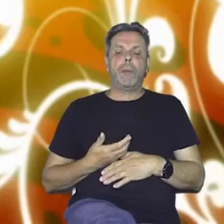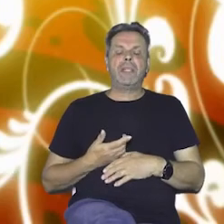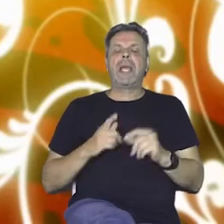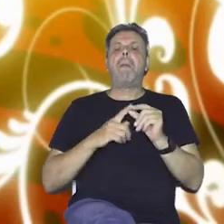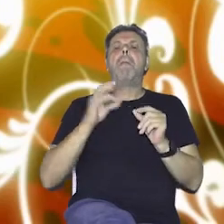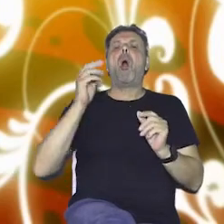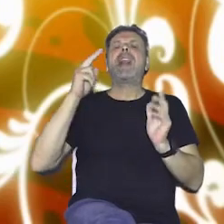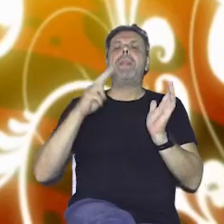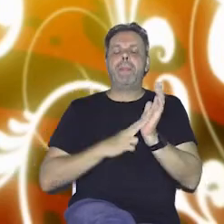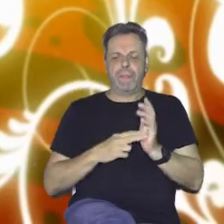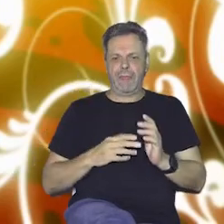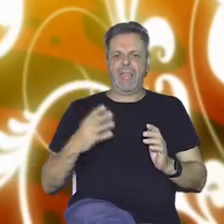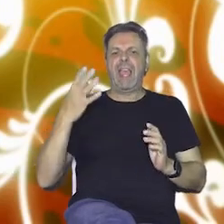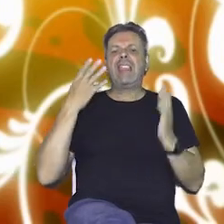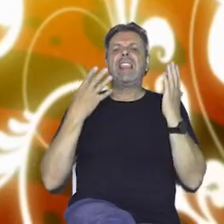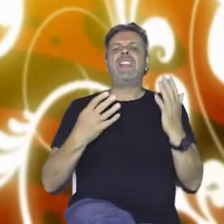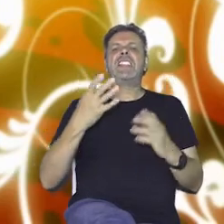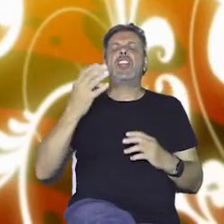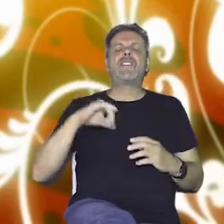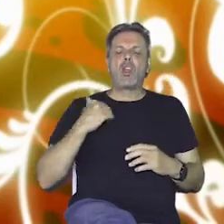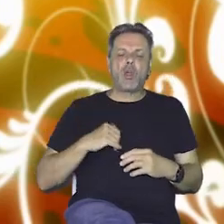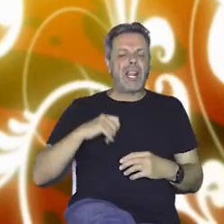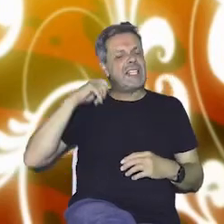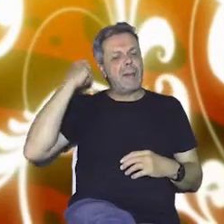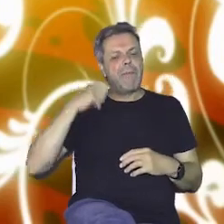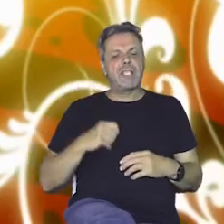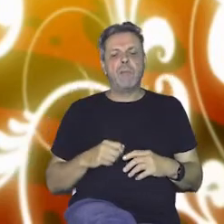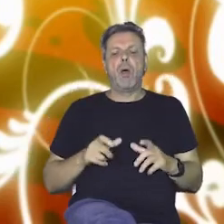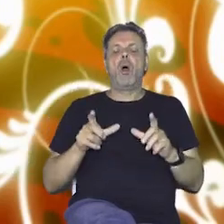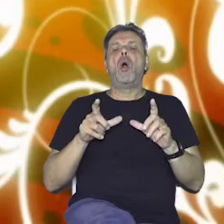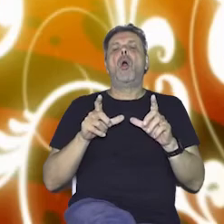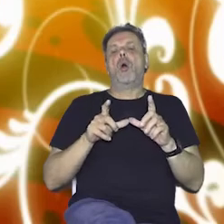Porina 1994. za pjesmu Uzalud vam